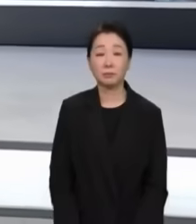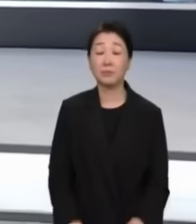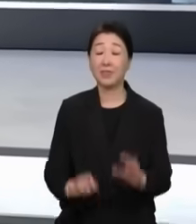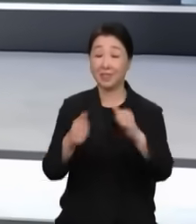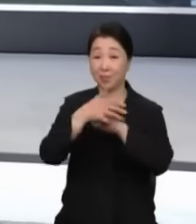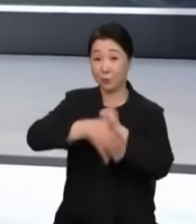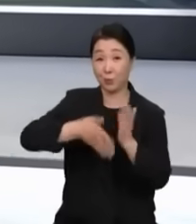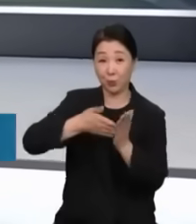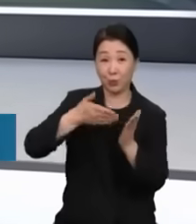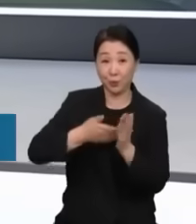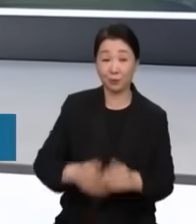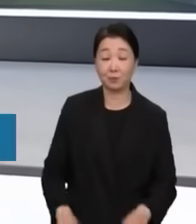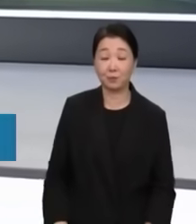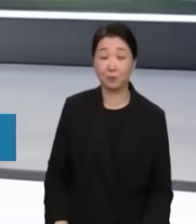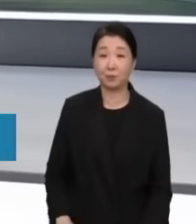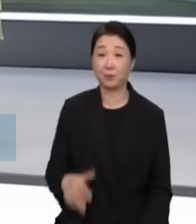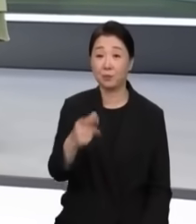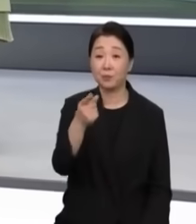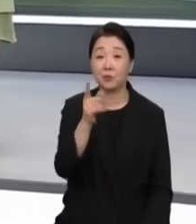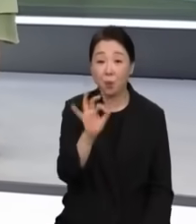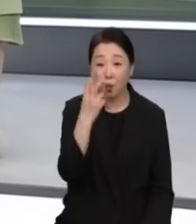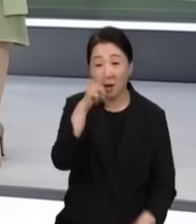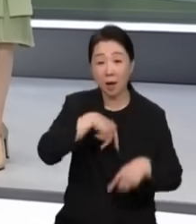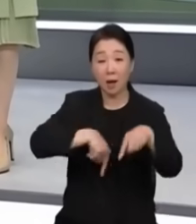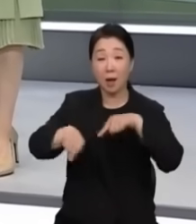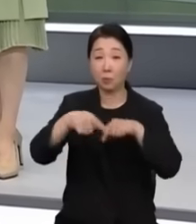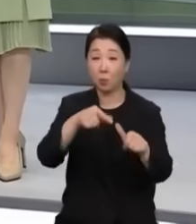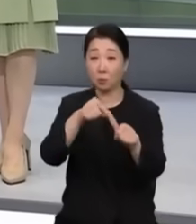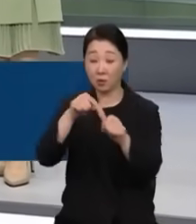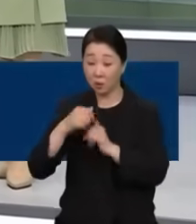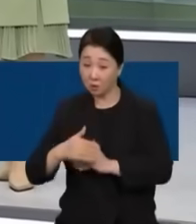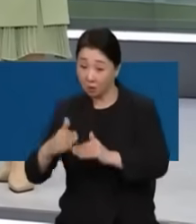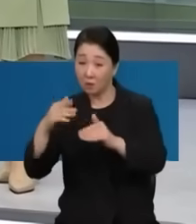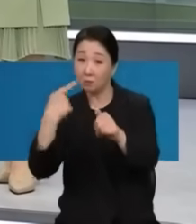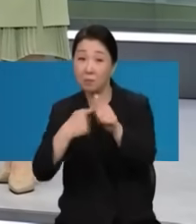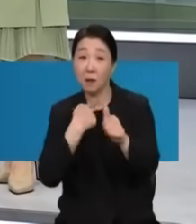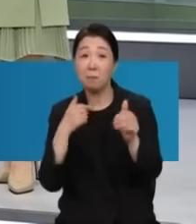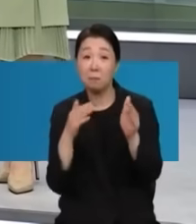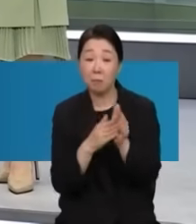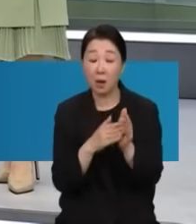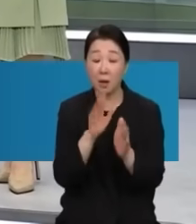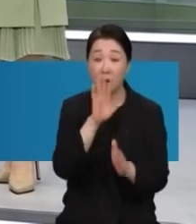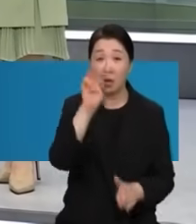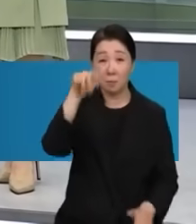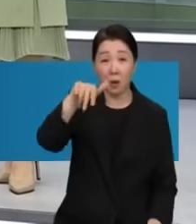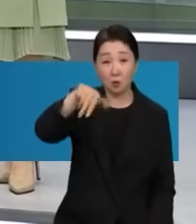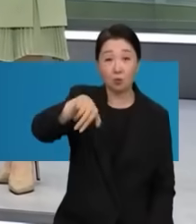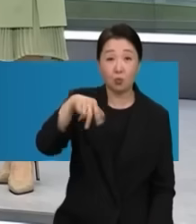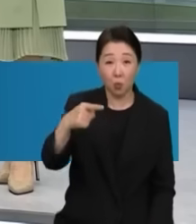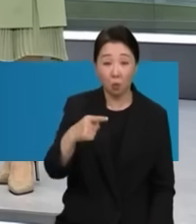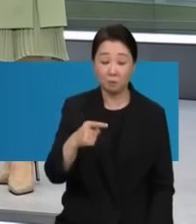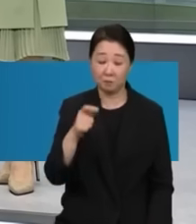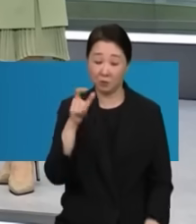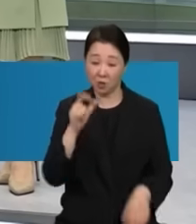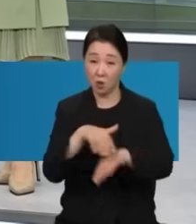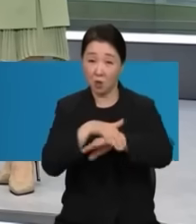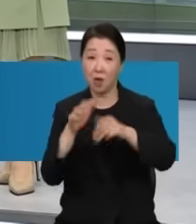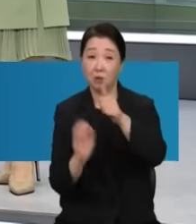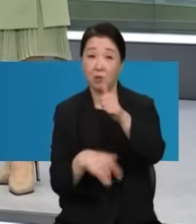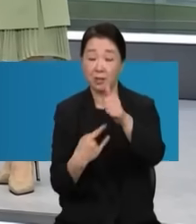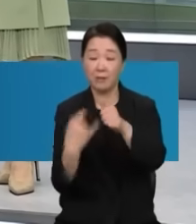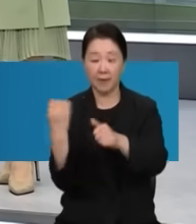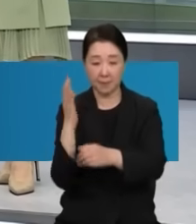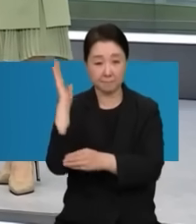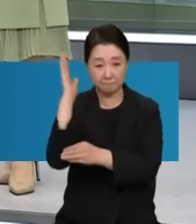스포츠 뉴스입니다. 홍명보 축구대표팀 감독의 선임 절차를 비판했던 박주호 전력강화위원이 오늘 다시